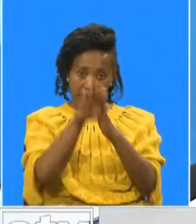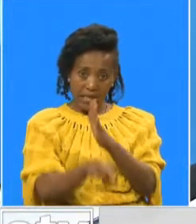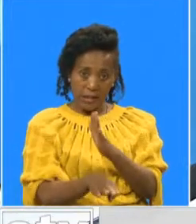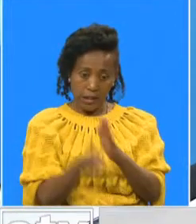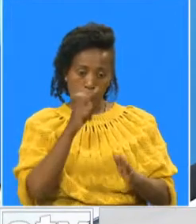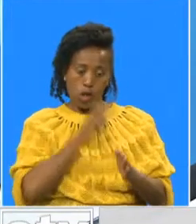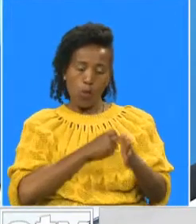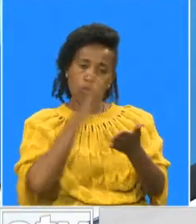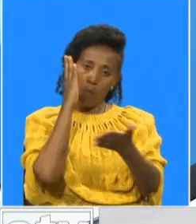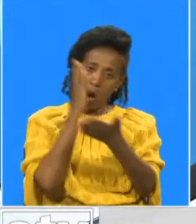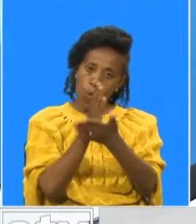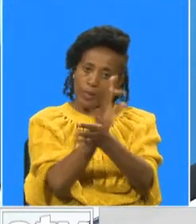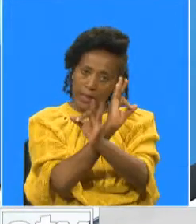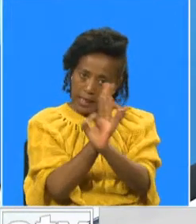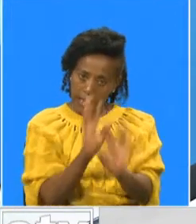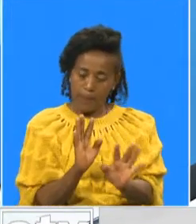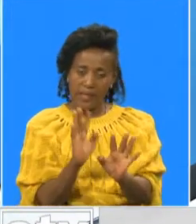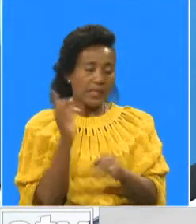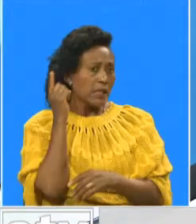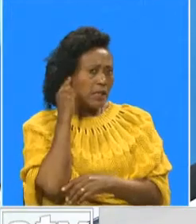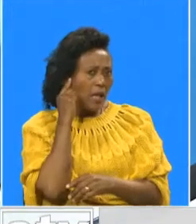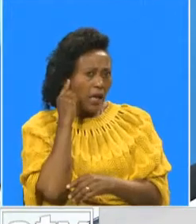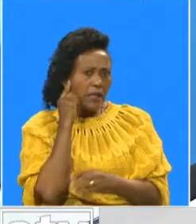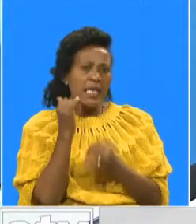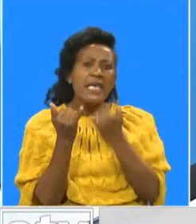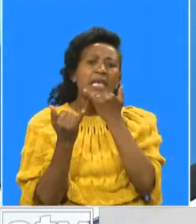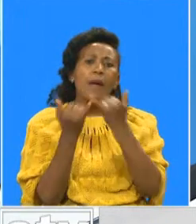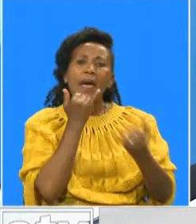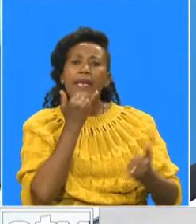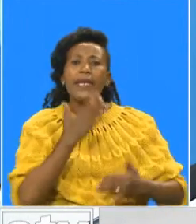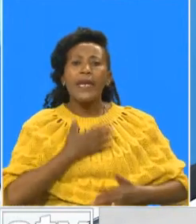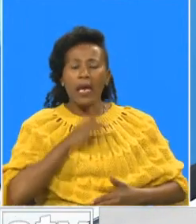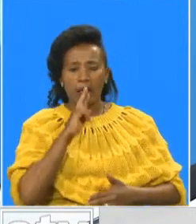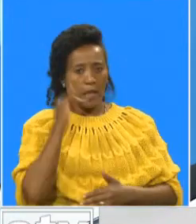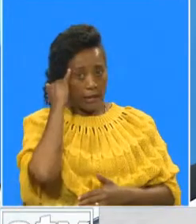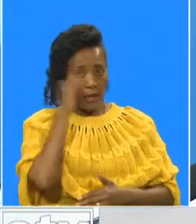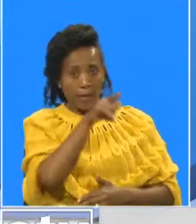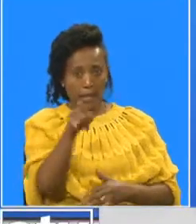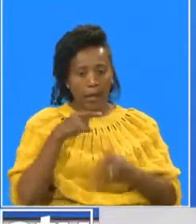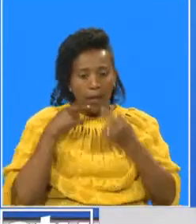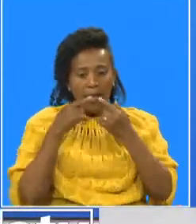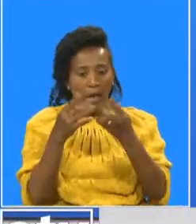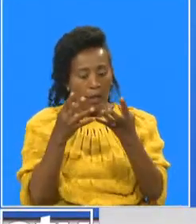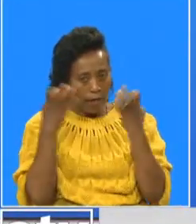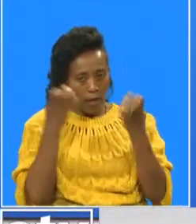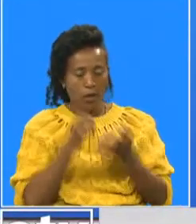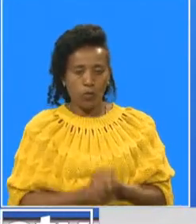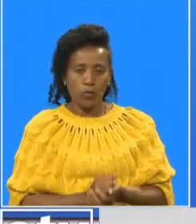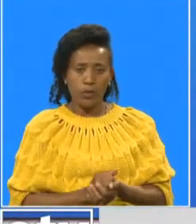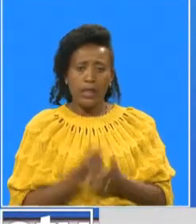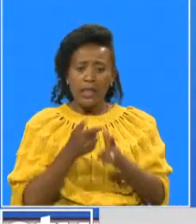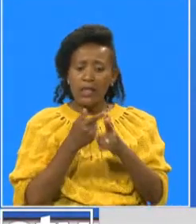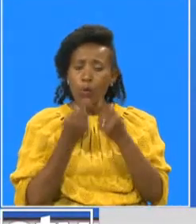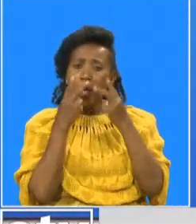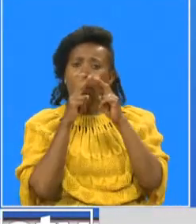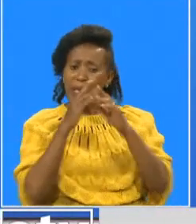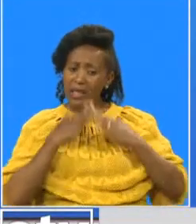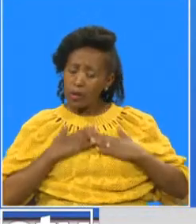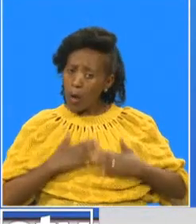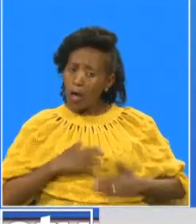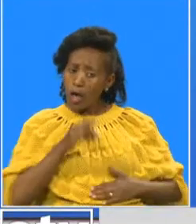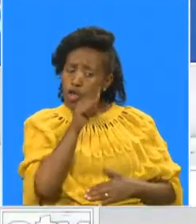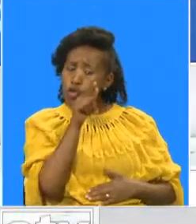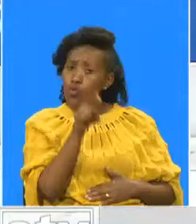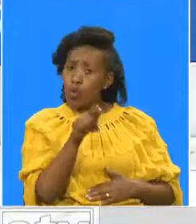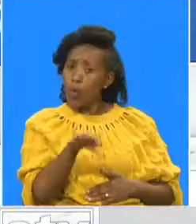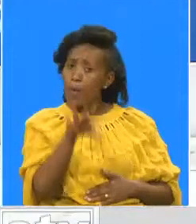ሆነ ደሞዝ ማቆም እንደሌለበት ስሰማ ተበዳይ ስለሆንኩኝ ነው ሀሳቤን ለእናንተ መናገር የፈለግኩት። እንደው ለሚመለከተው አካል